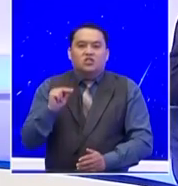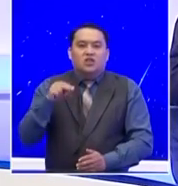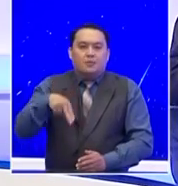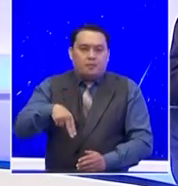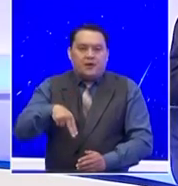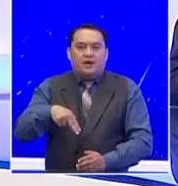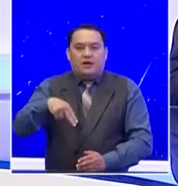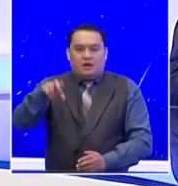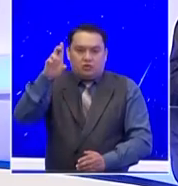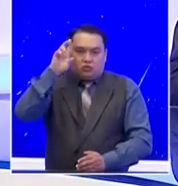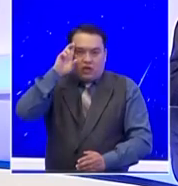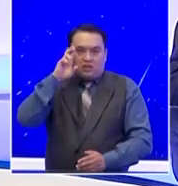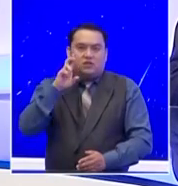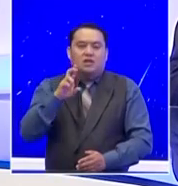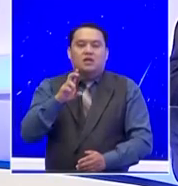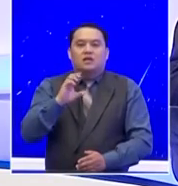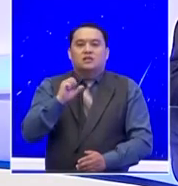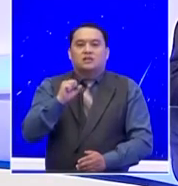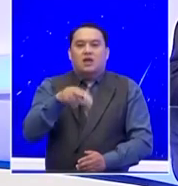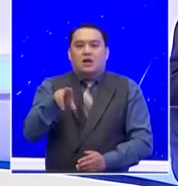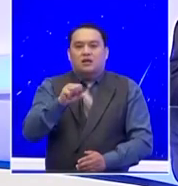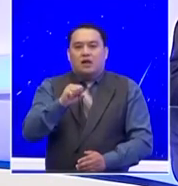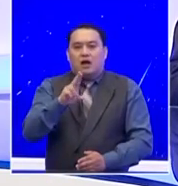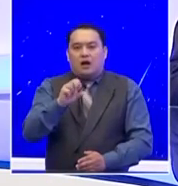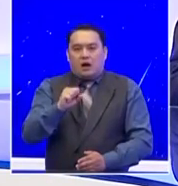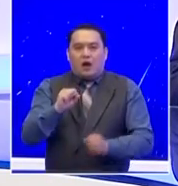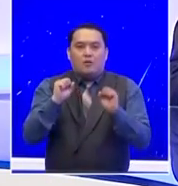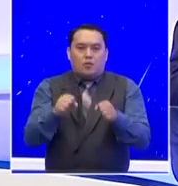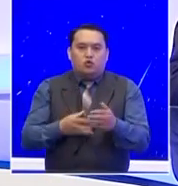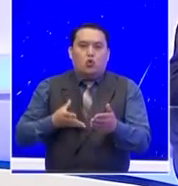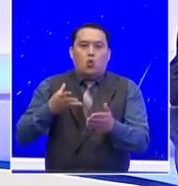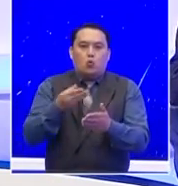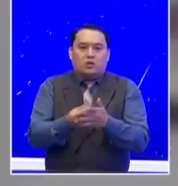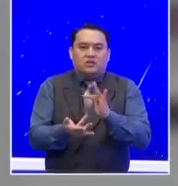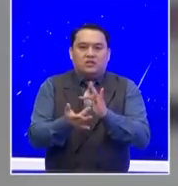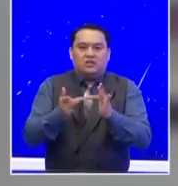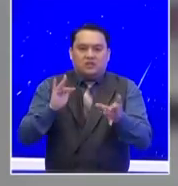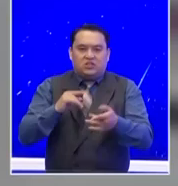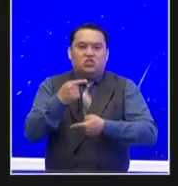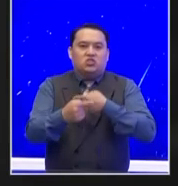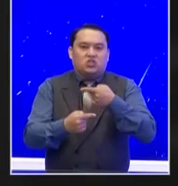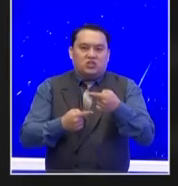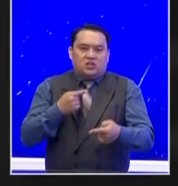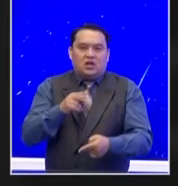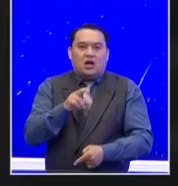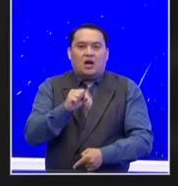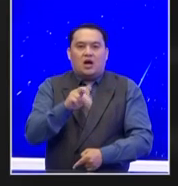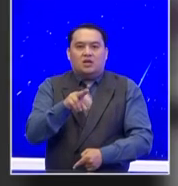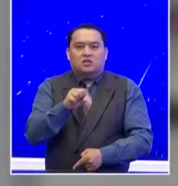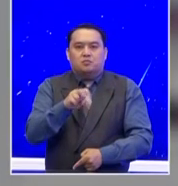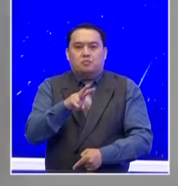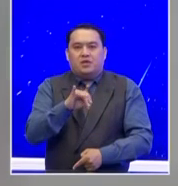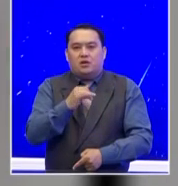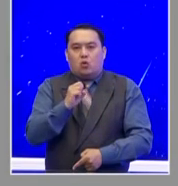чрезвычайного положения в стране фитр, садака и зякат во время Рамадана можно уплатить онлайн через мобильное приложение Каспий.кз, Майхалык